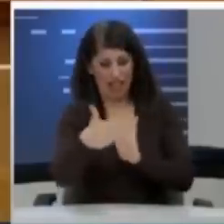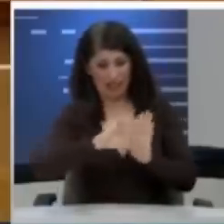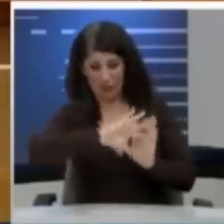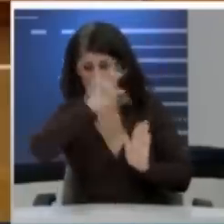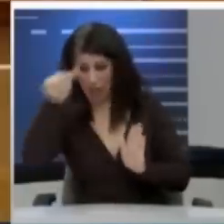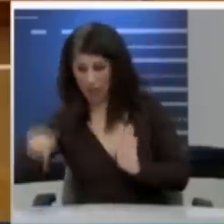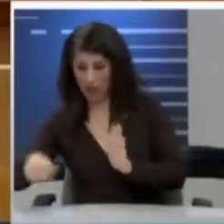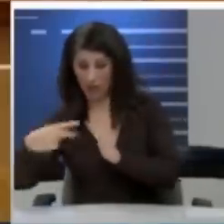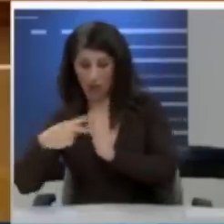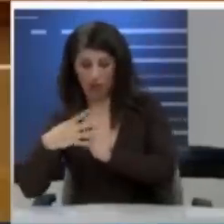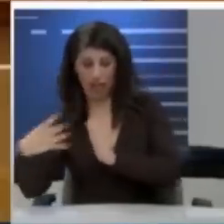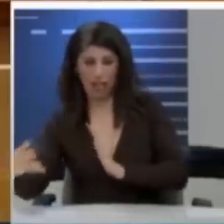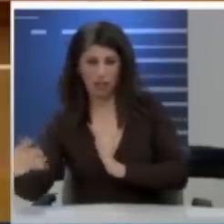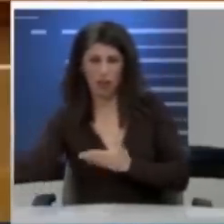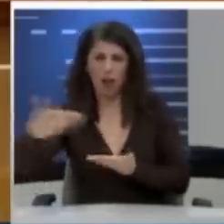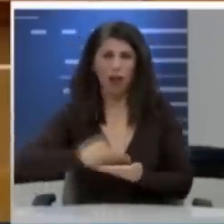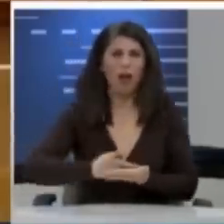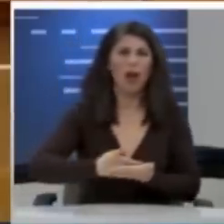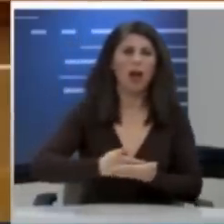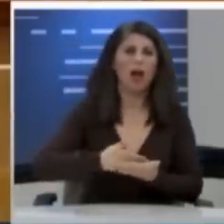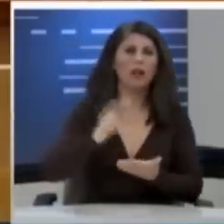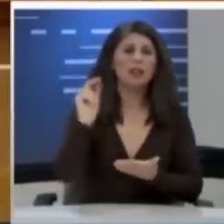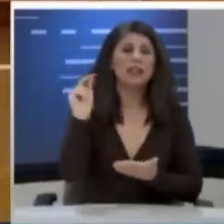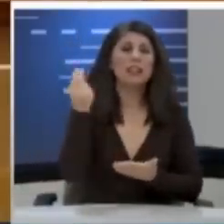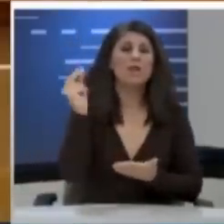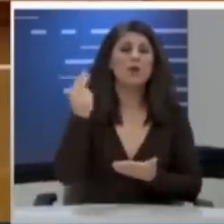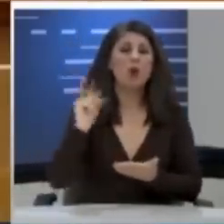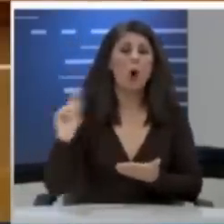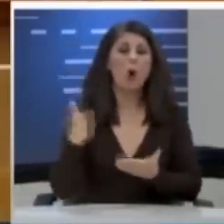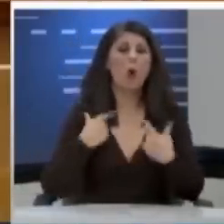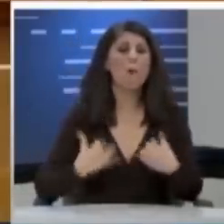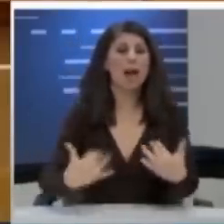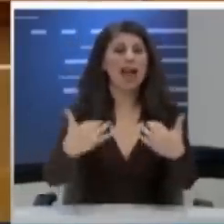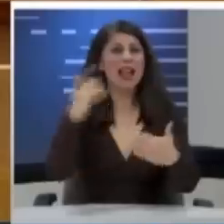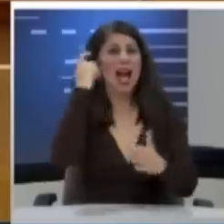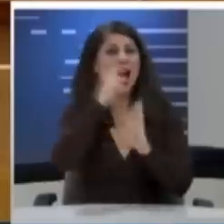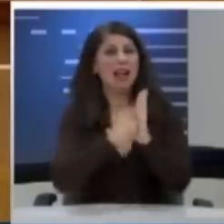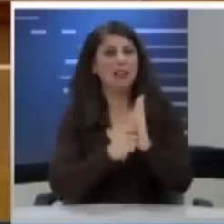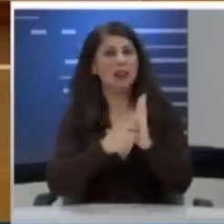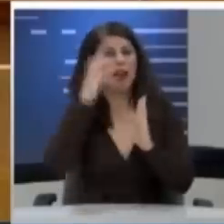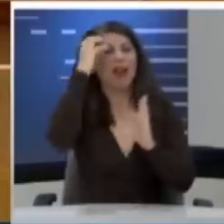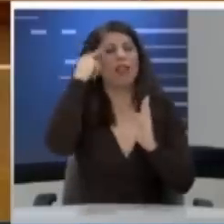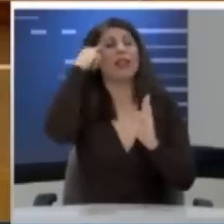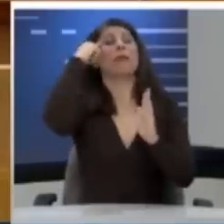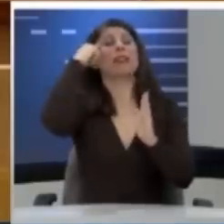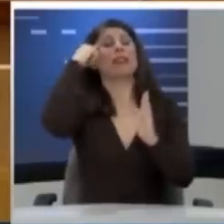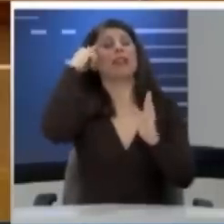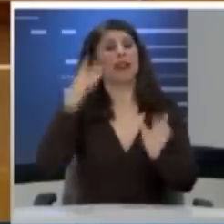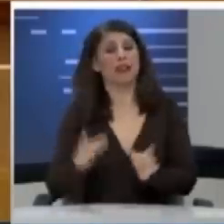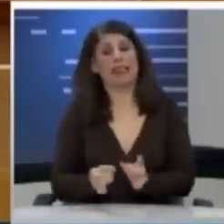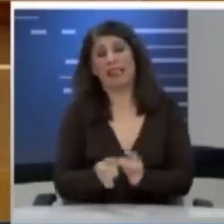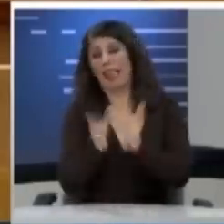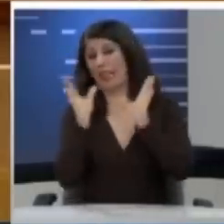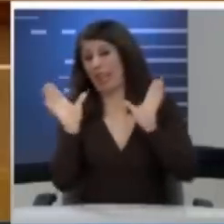στην Ολομέλεια της Βουλής την έκθεση της Διακομματικής Κοινοβουλευτικής Επιτροπής και τη θυμήθηκε όλος τυχαίως